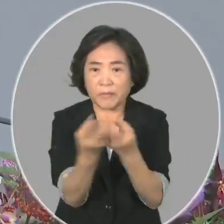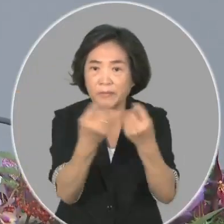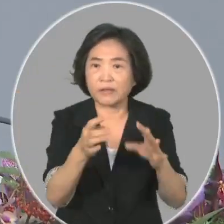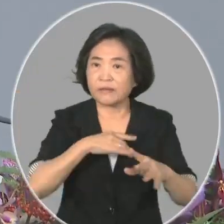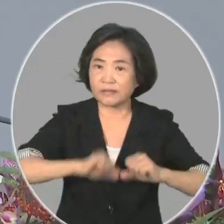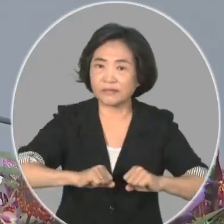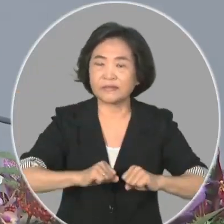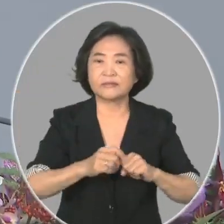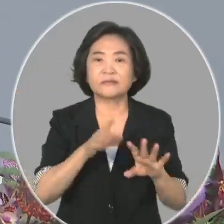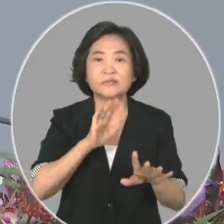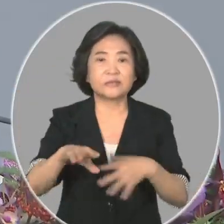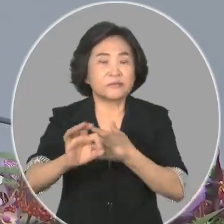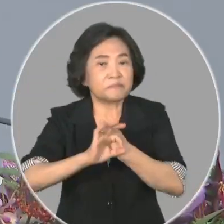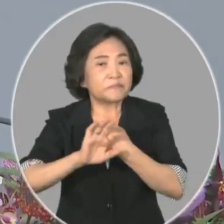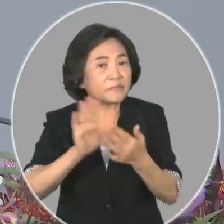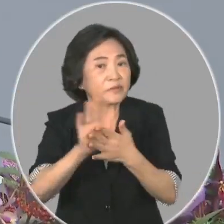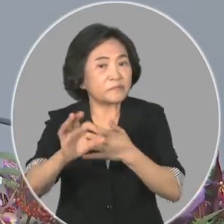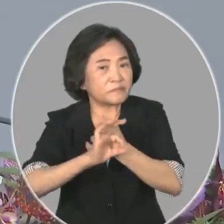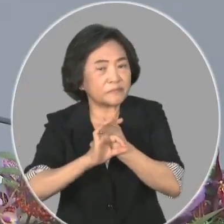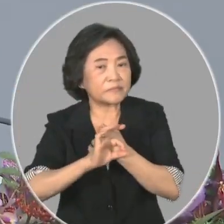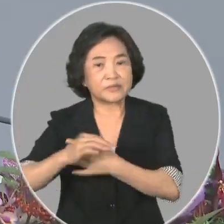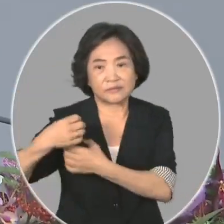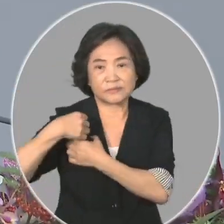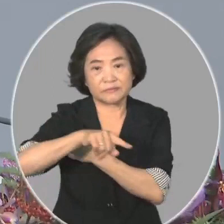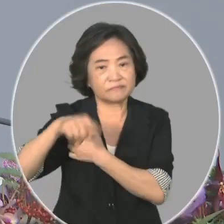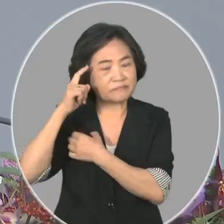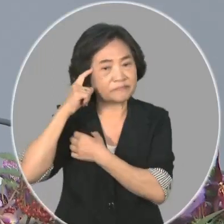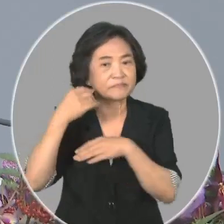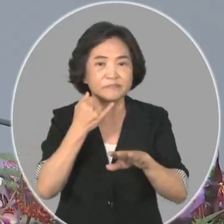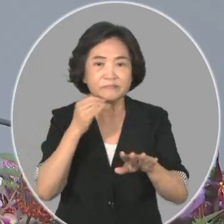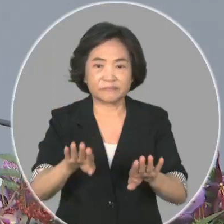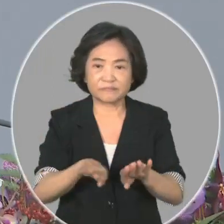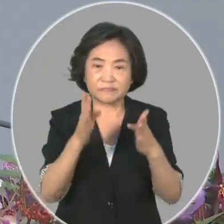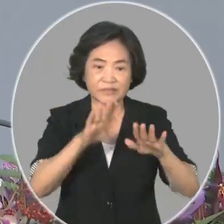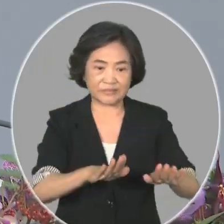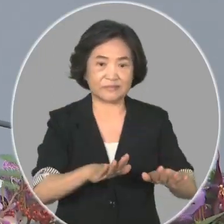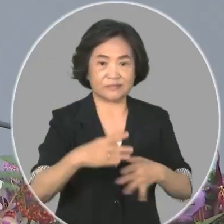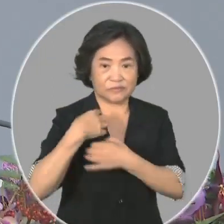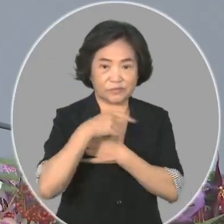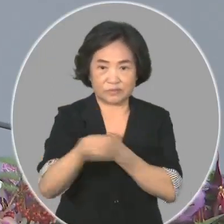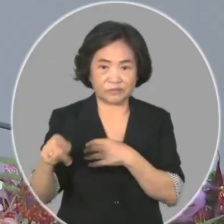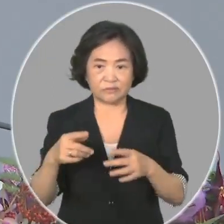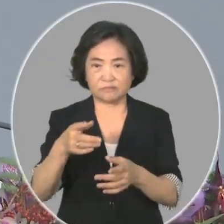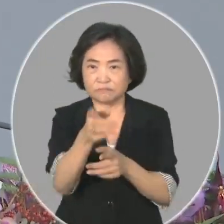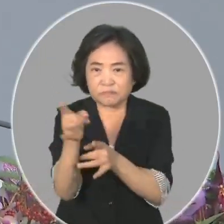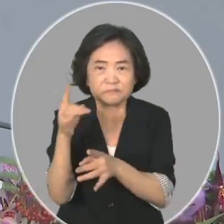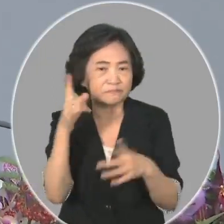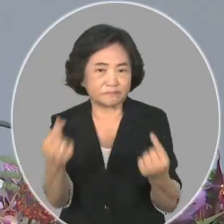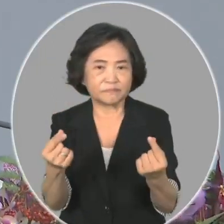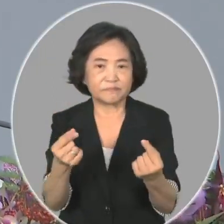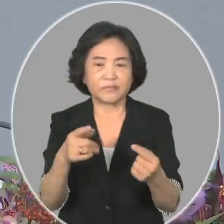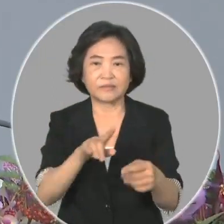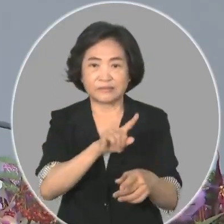过精进后备教招训练，让后备军人能使用跟现役军人相近的武器装备，提